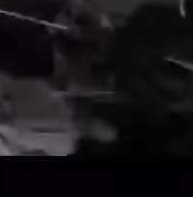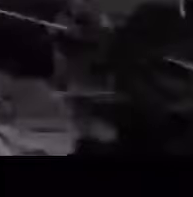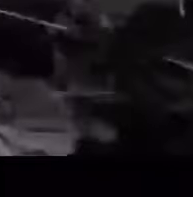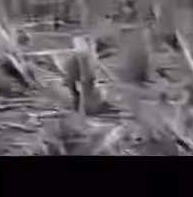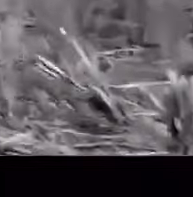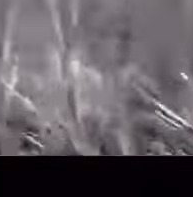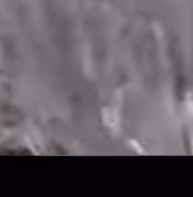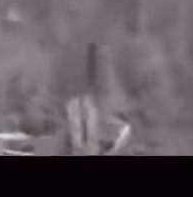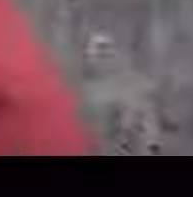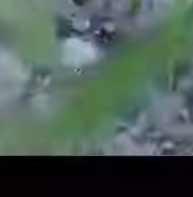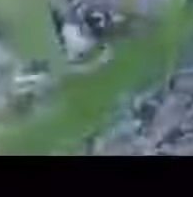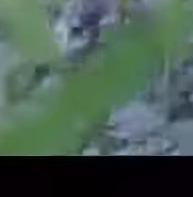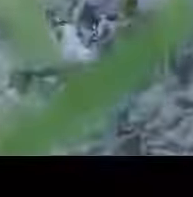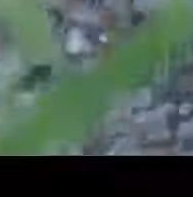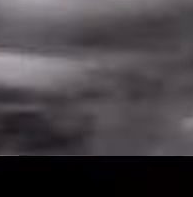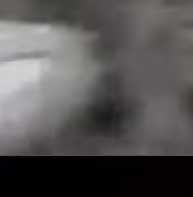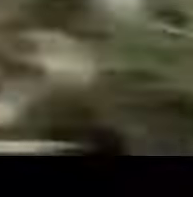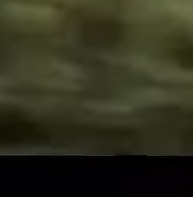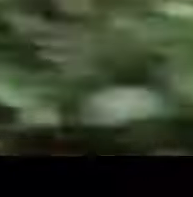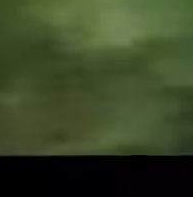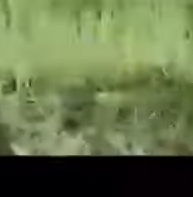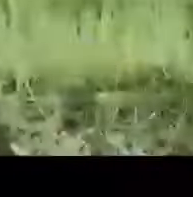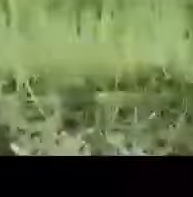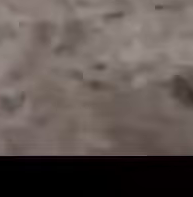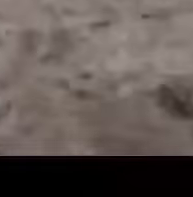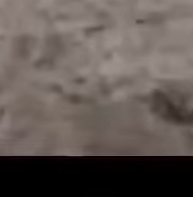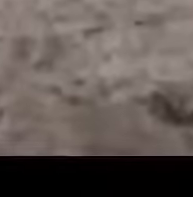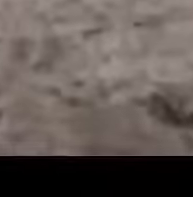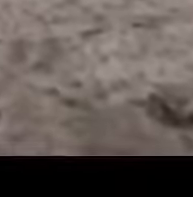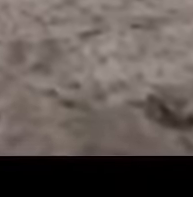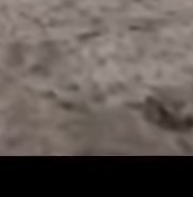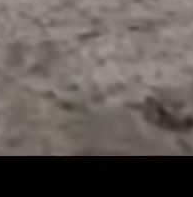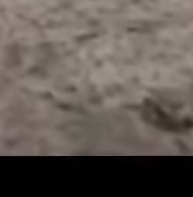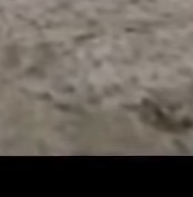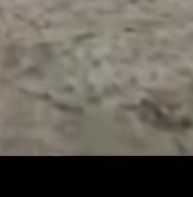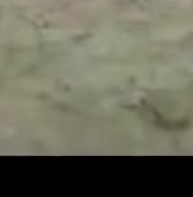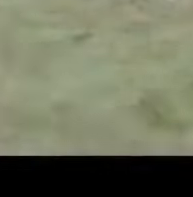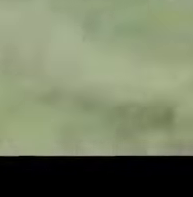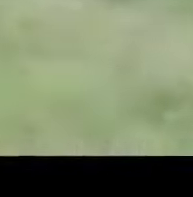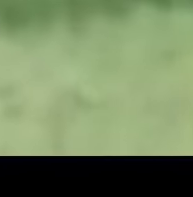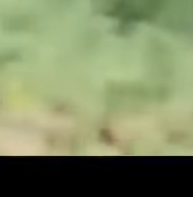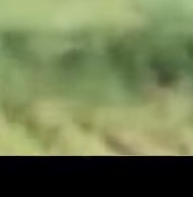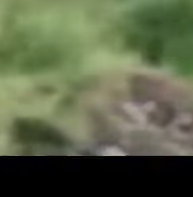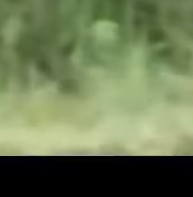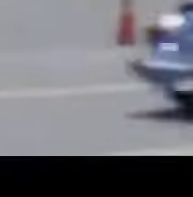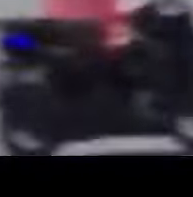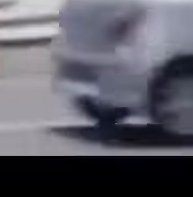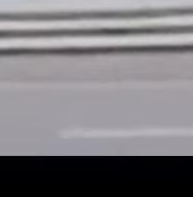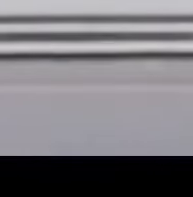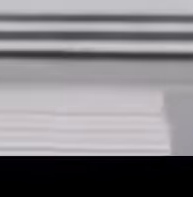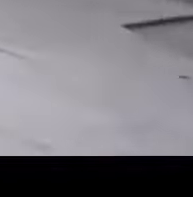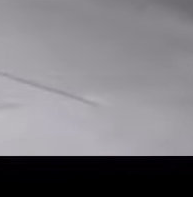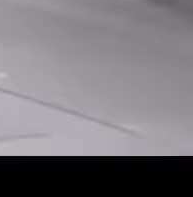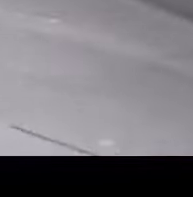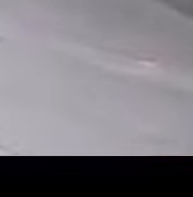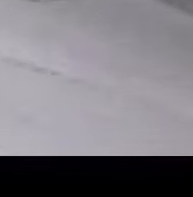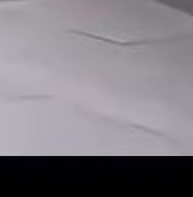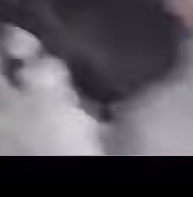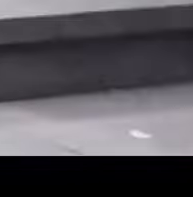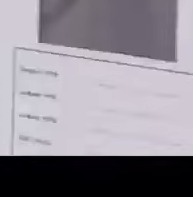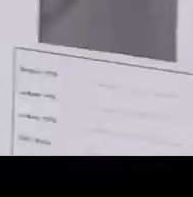Setiap langkah, setiap hari yang kita lalui adalah cerita besar kita. Di sana ada tantangan besar yang harus kita